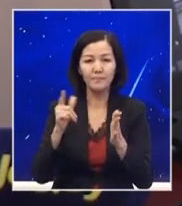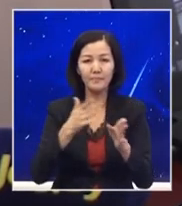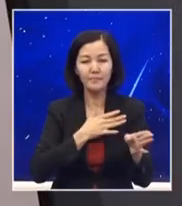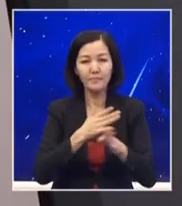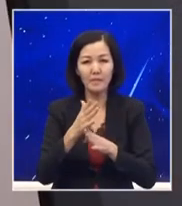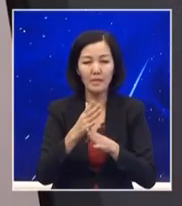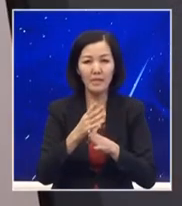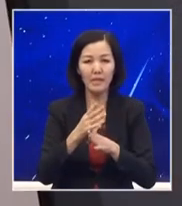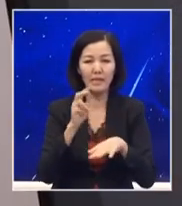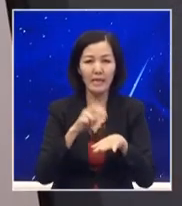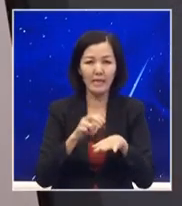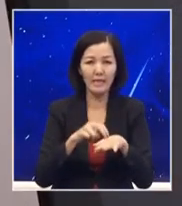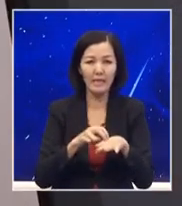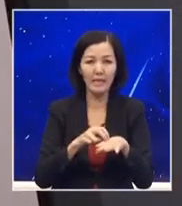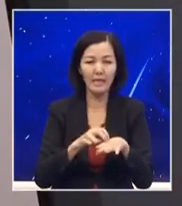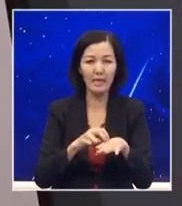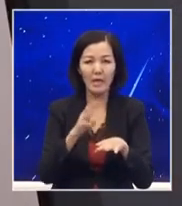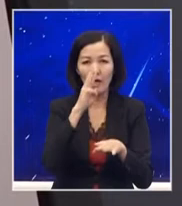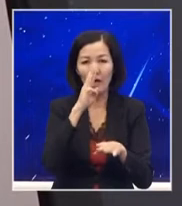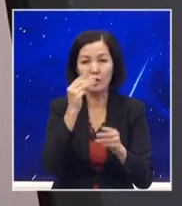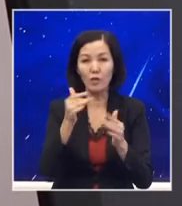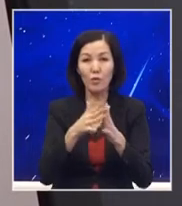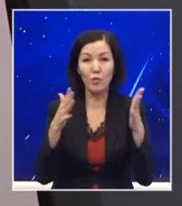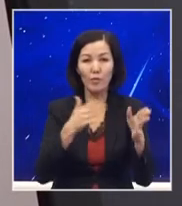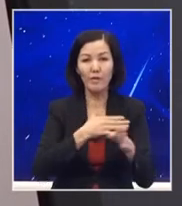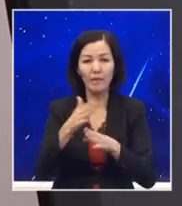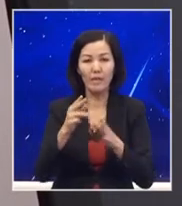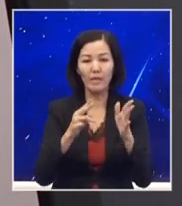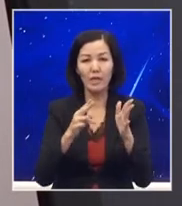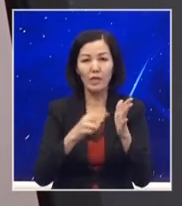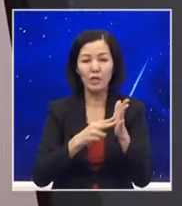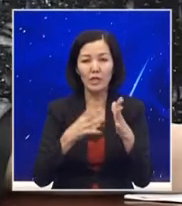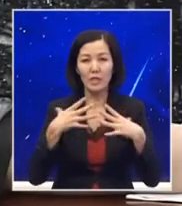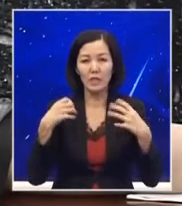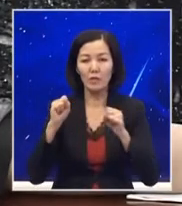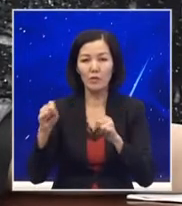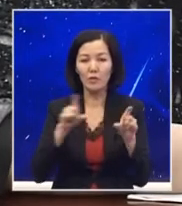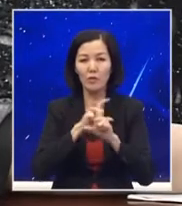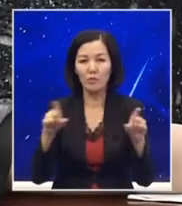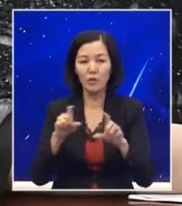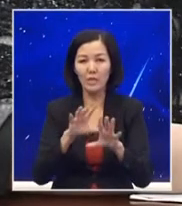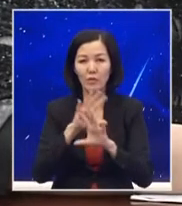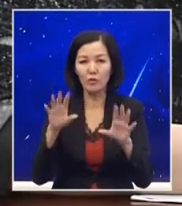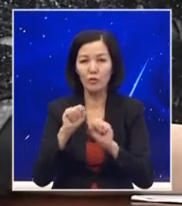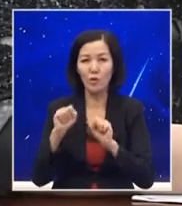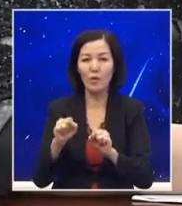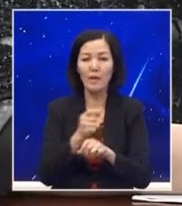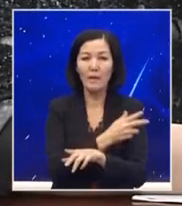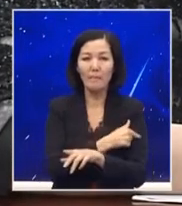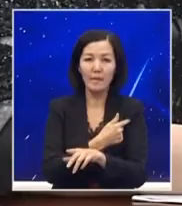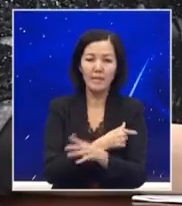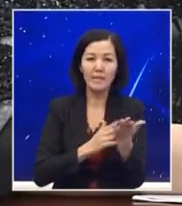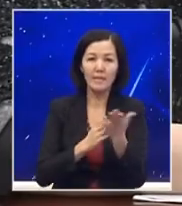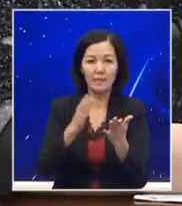бөлінді. Ақхалаттыларға сәл көбірек беріледі. 7 денсаулық сақтау нысанын ұстауға, медициналық қызметкерлердің